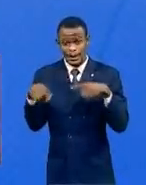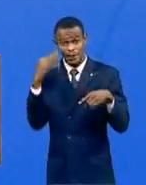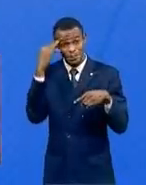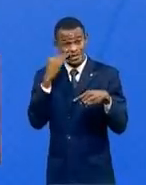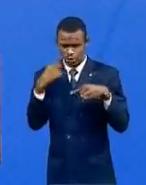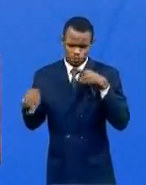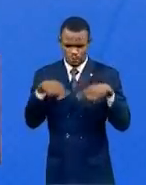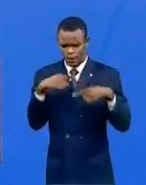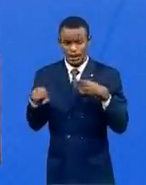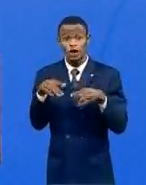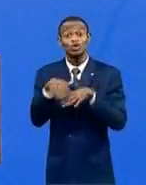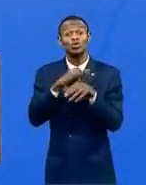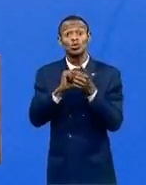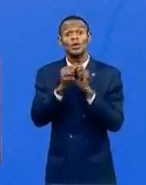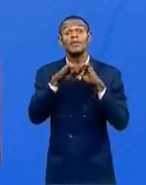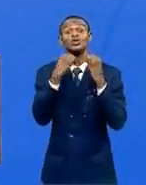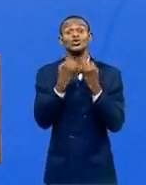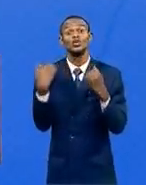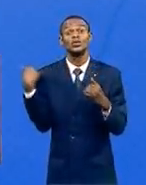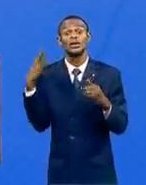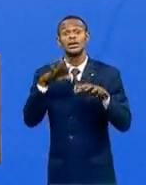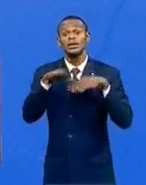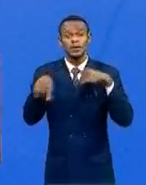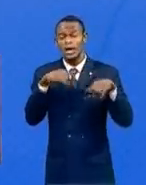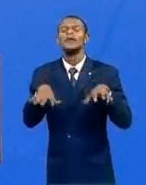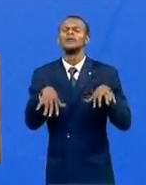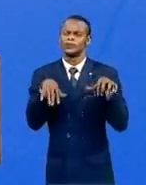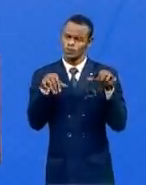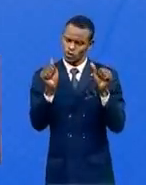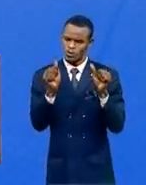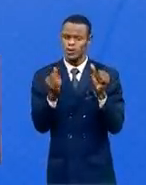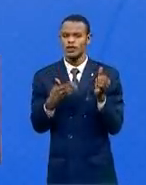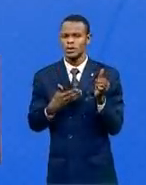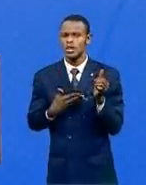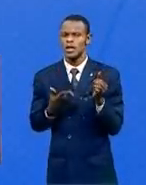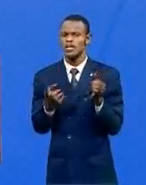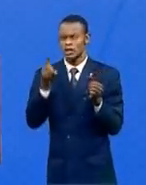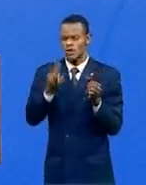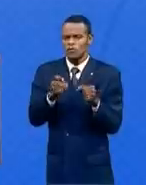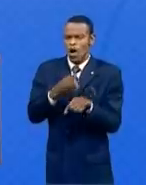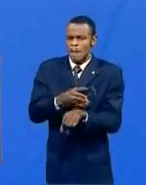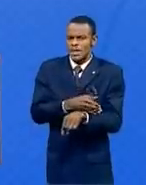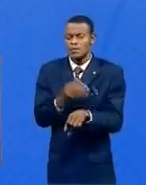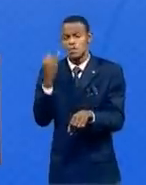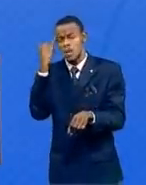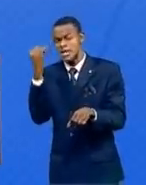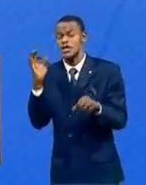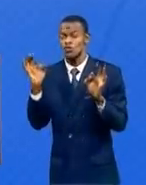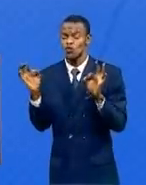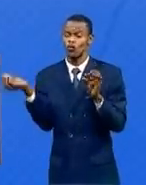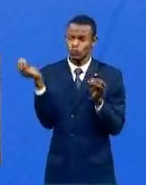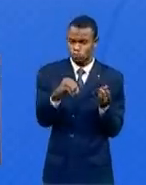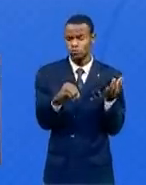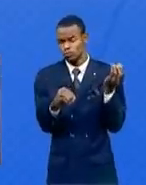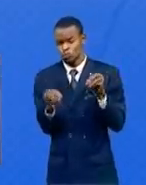l'état des lieux des entreprises publiques a été adopté, moyennant amendement et enrichissement à intégrer sous